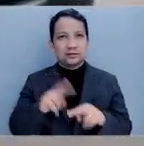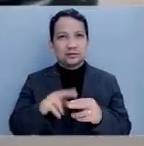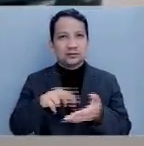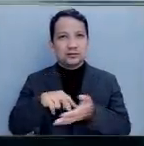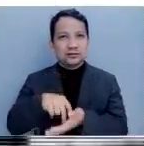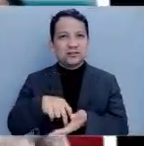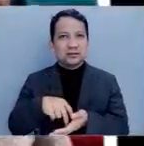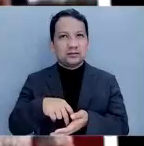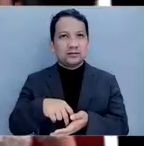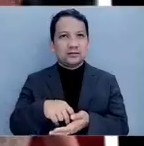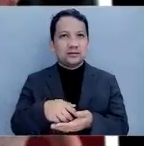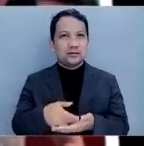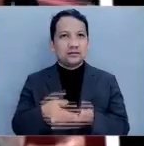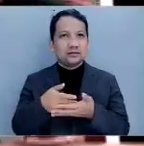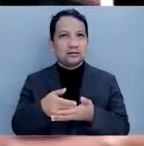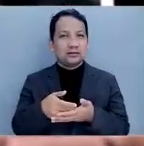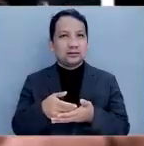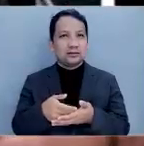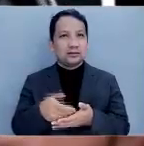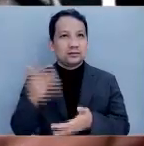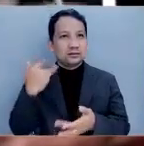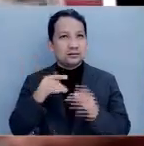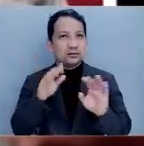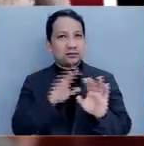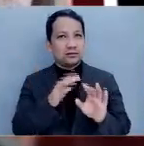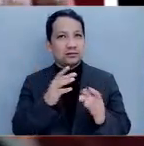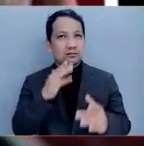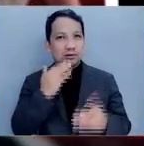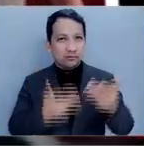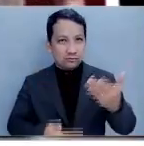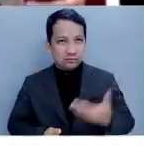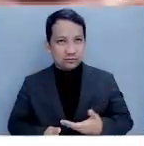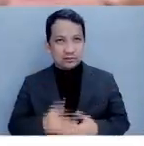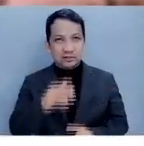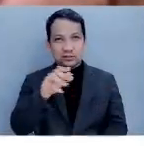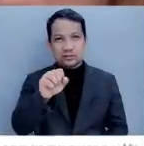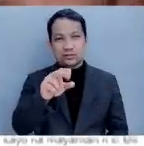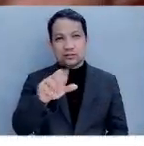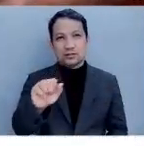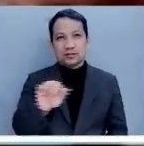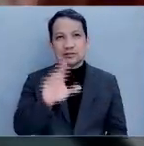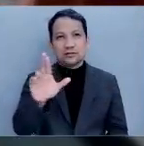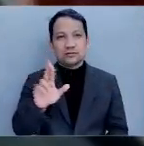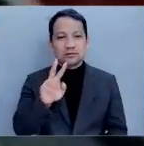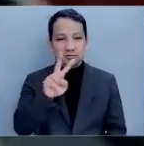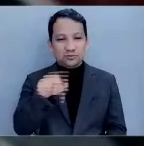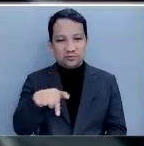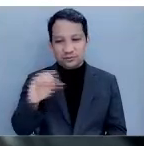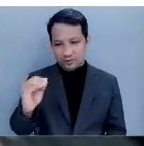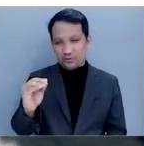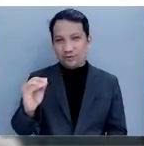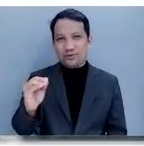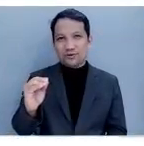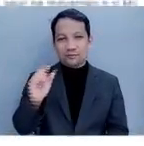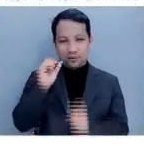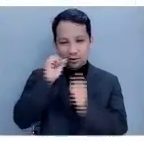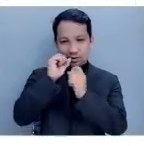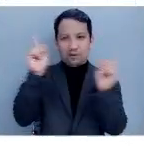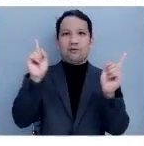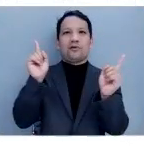slaying. Ang say ng Pinoy fans, welcome to Susan Africa version 2.0. Gulatin mo